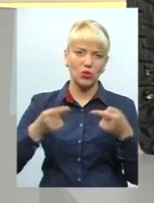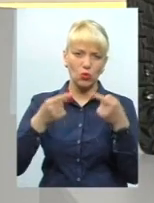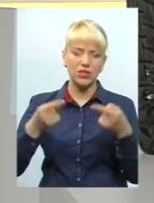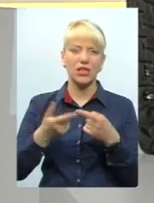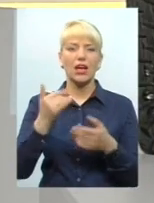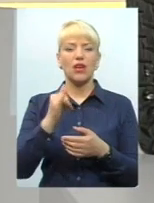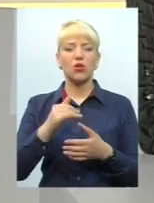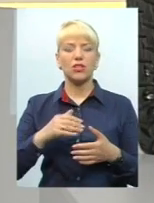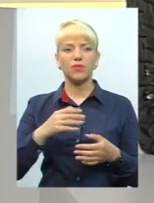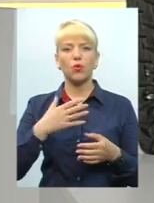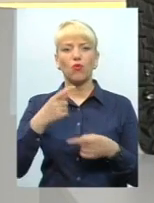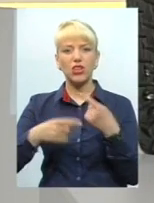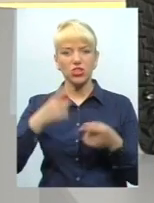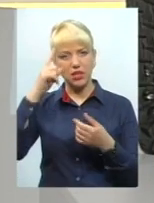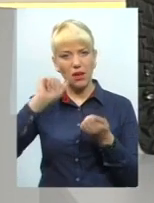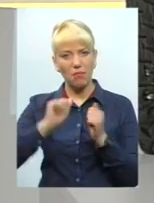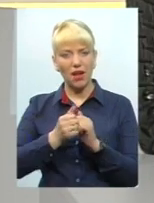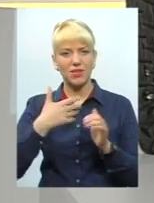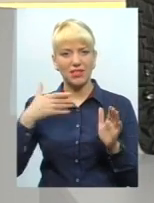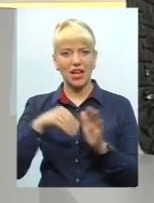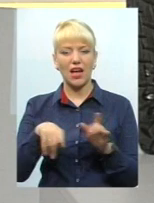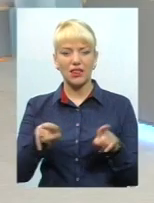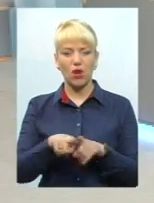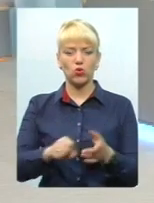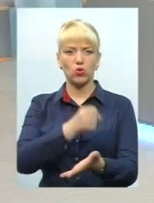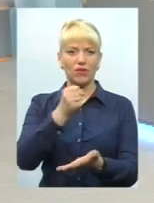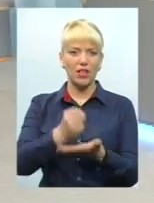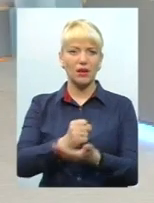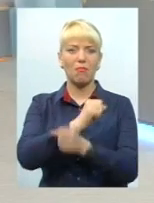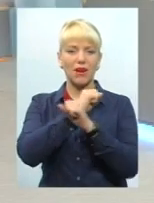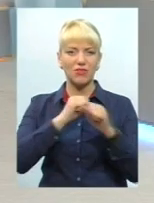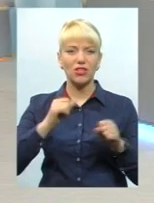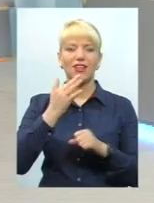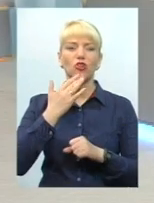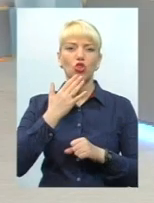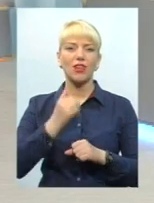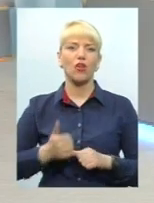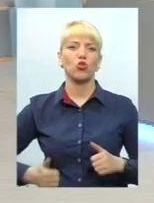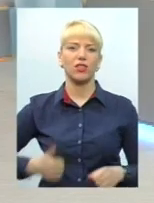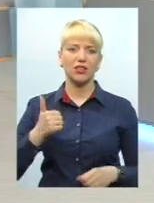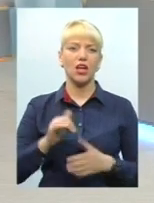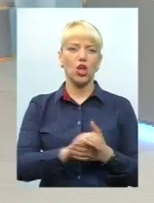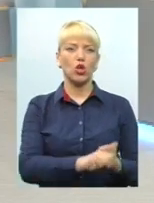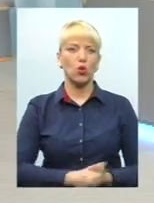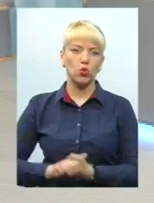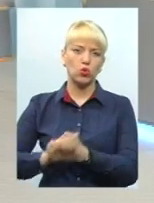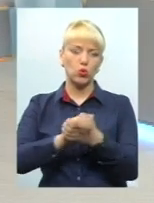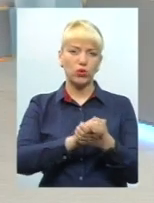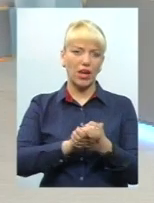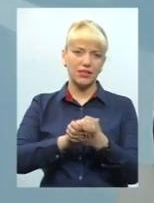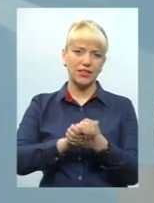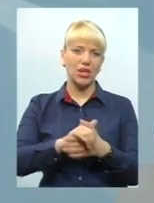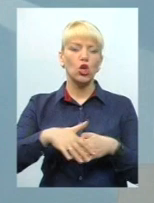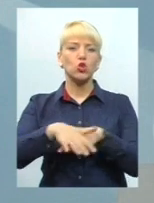увічнення пам'яті загиблих, а також утвердження патріотизму та національної гідності і консолідації суспільства. І мені